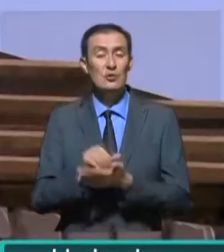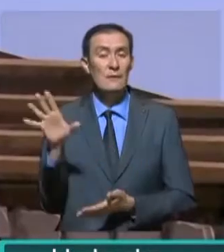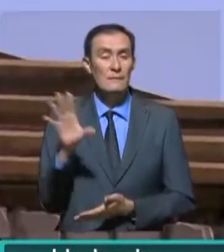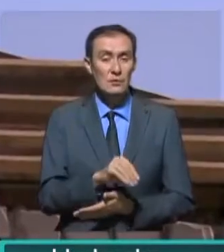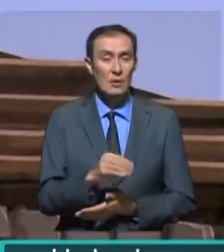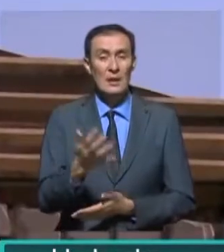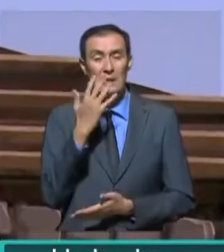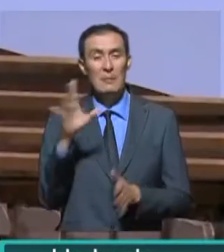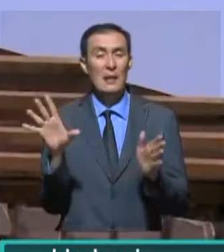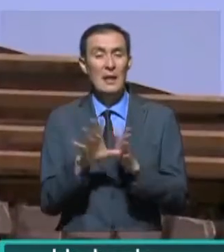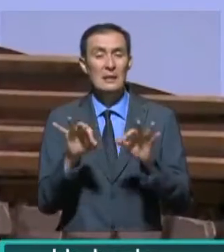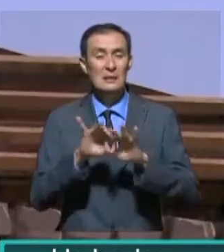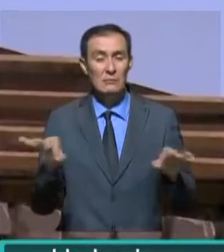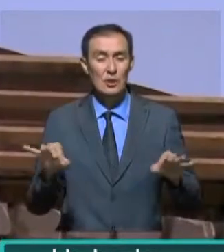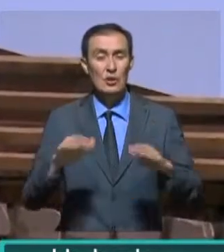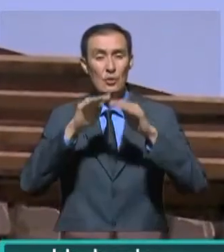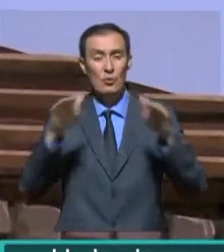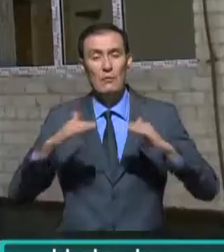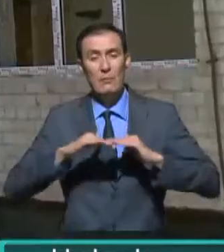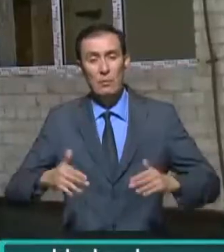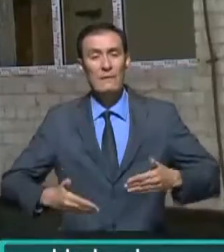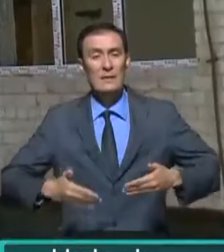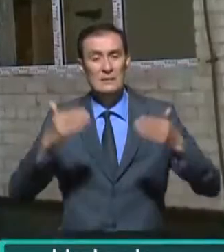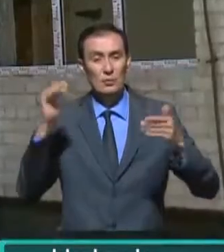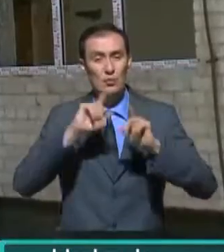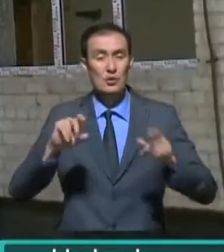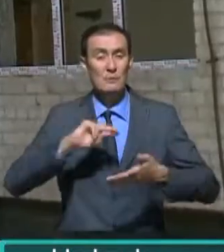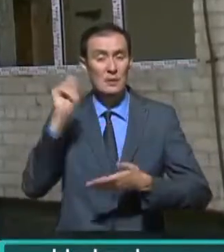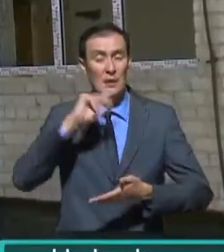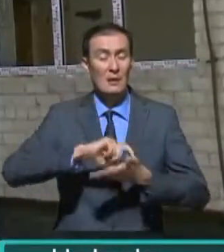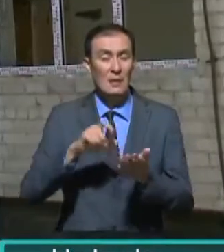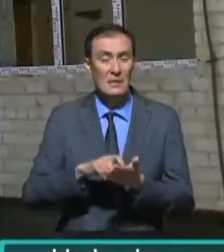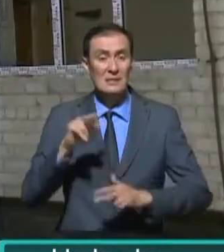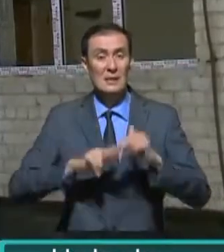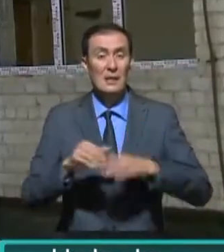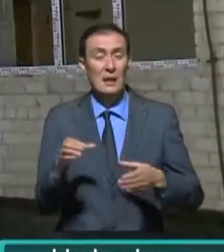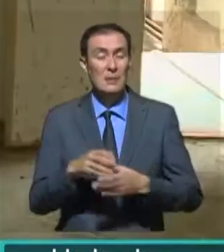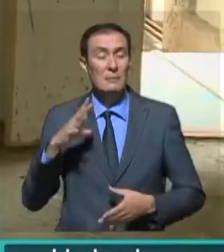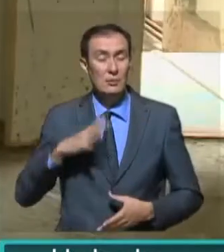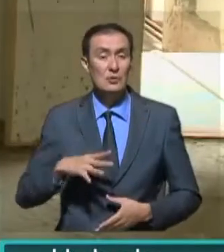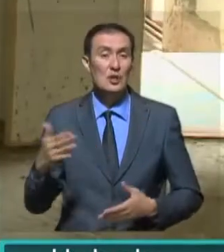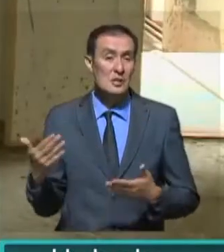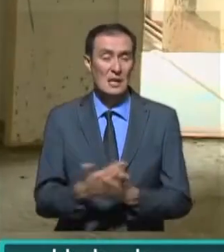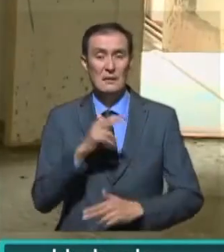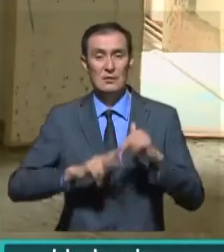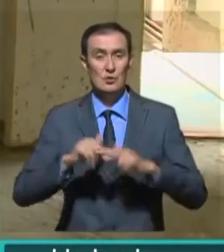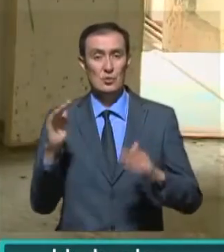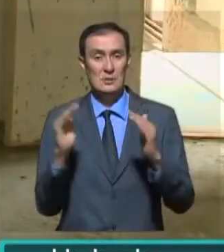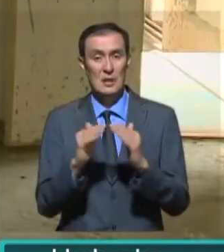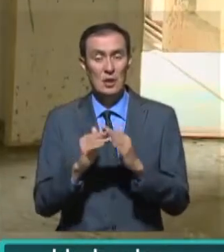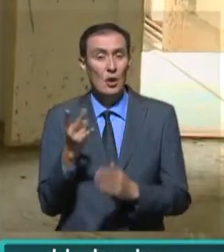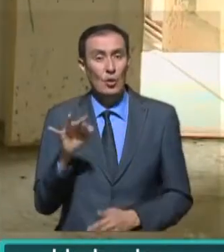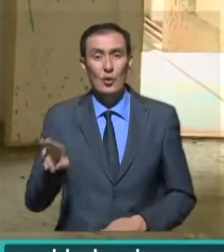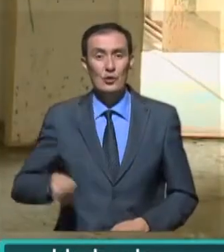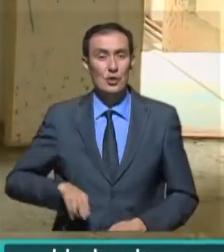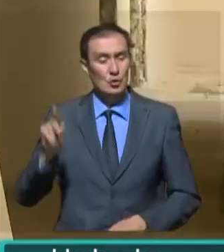Системы тепло- и электроснабжения, кровля и полы, фасады и учебные классы. Подрядчикам фактически предстоит заново отстроить здание. Однако